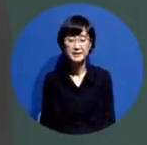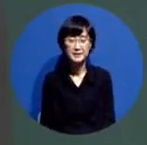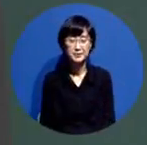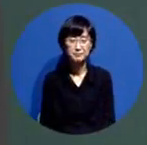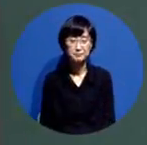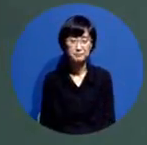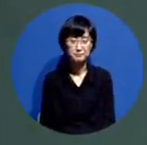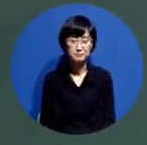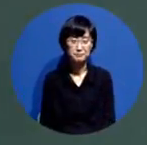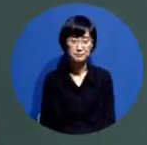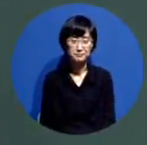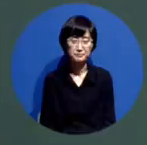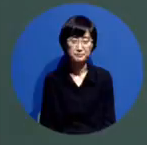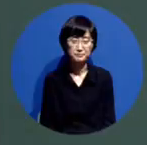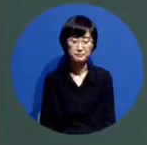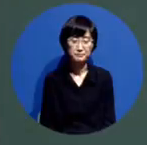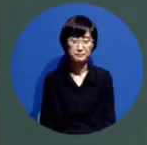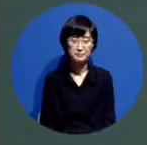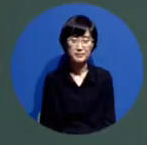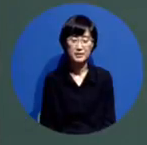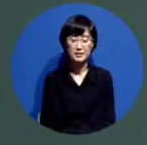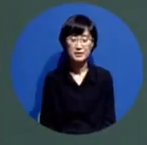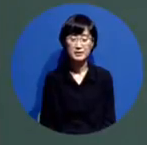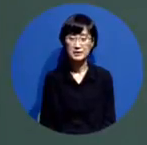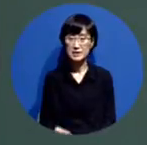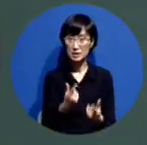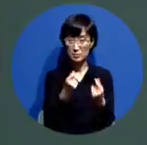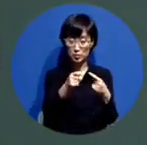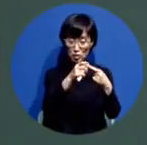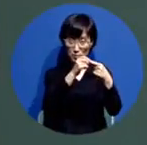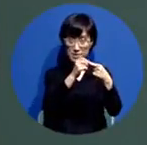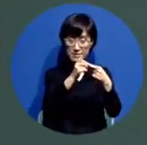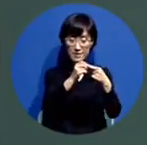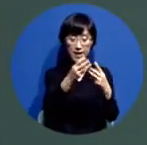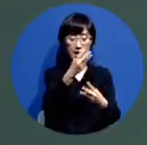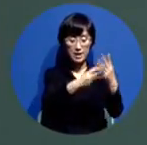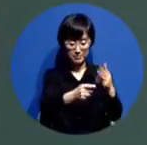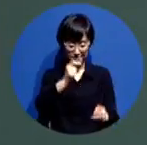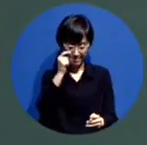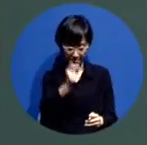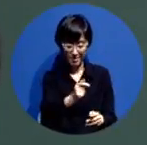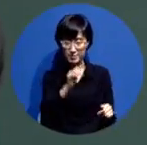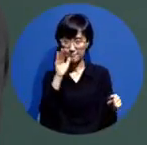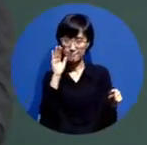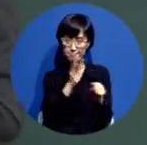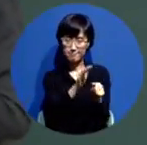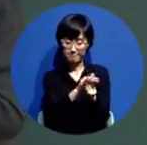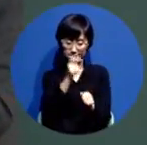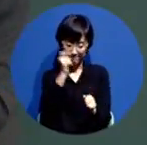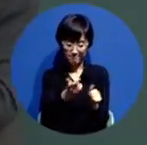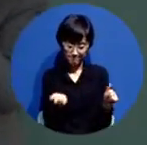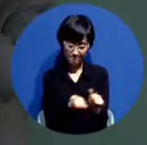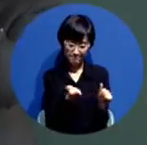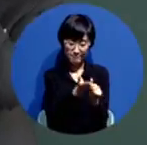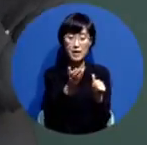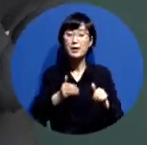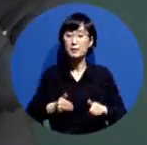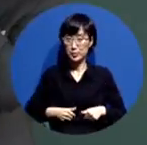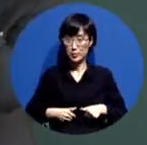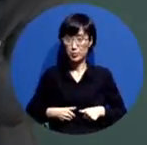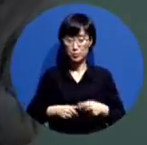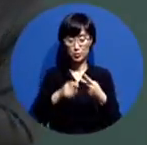두 번째는 이 강한 렘넌트를 만들어야 되고요. 두 번째는 진짜 우리 렘넌트에게 이런 축복이 있어야 됩니다. 我们要让我们的